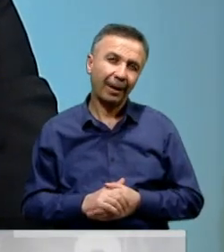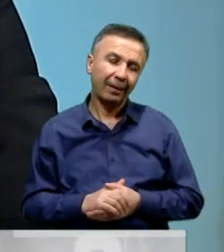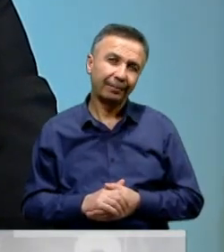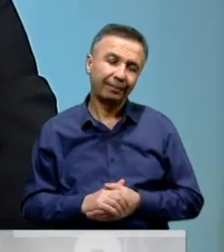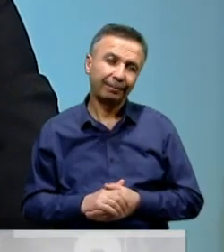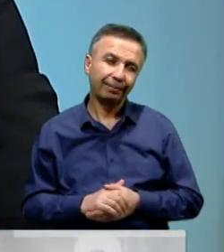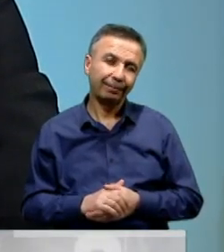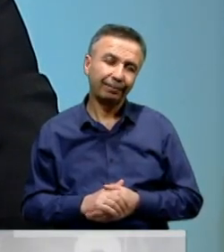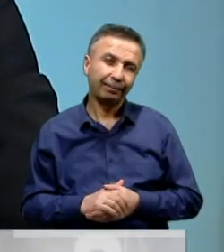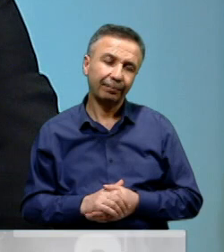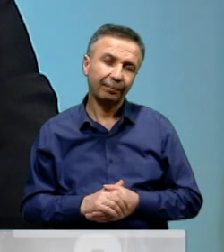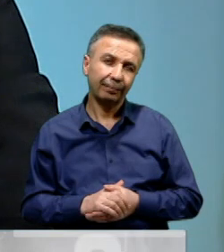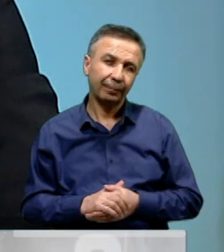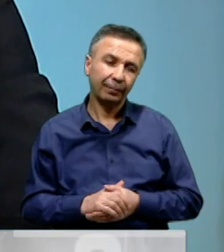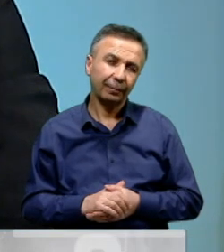tavsiye etmeyiz.